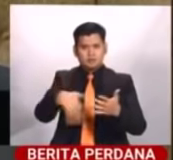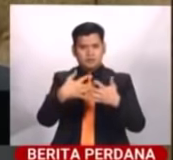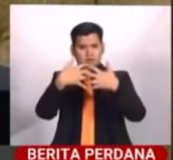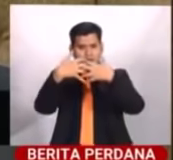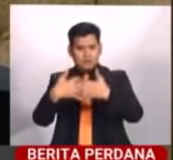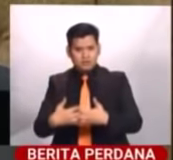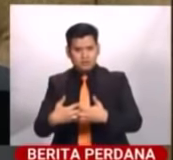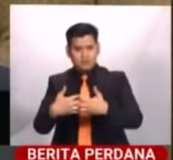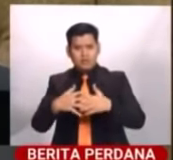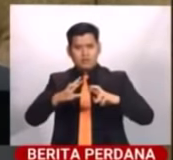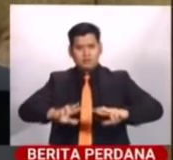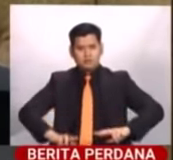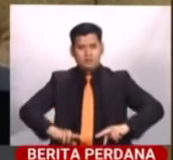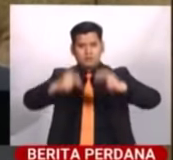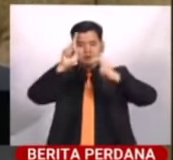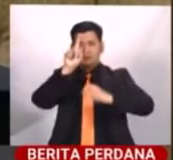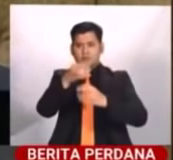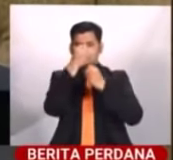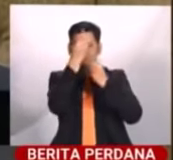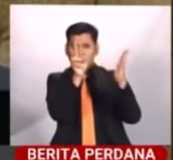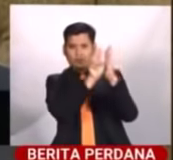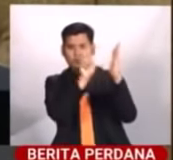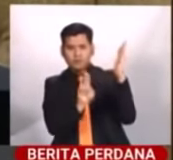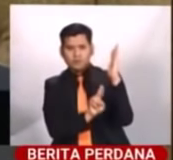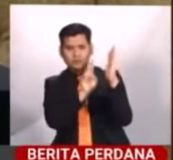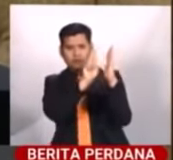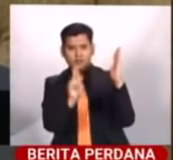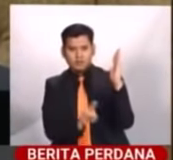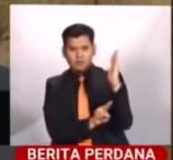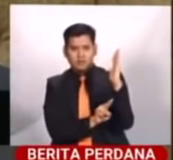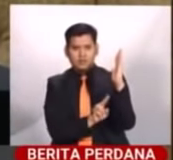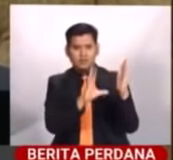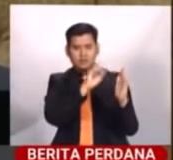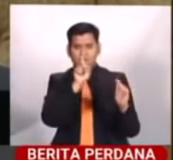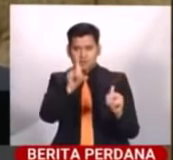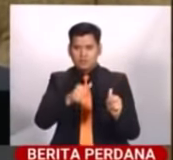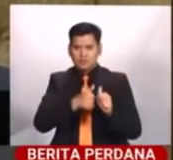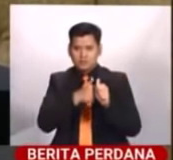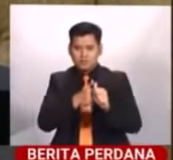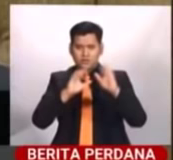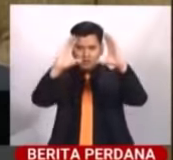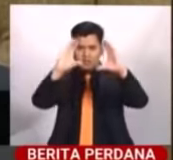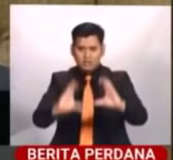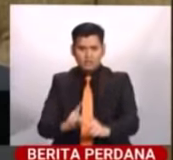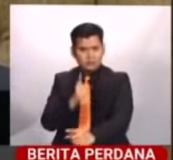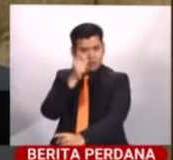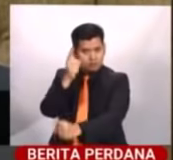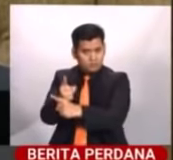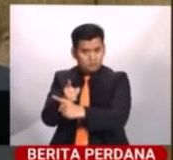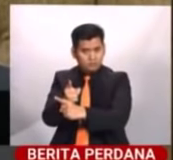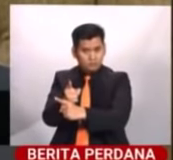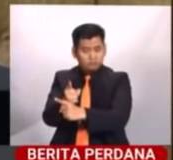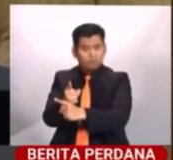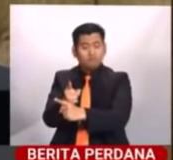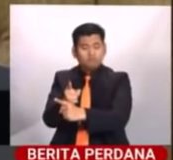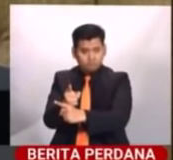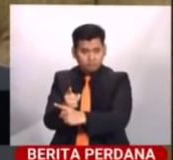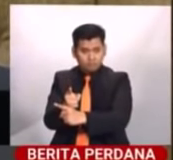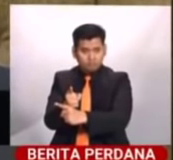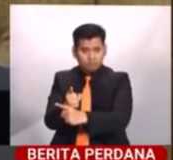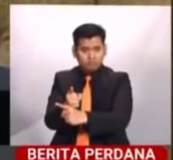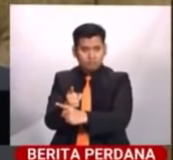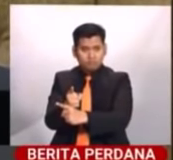the rules and regulations and guidelines related to construction. And these are quite